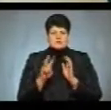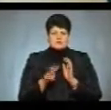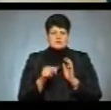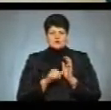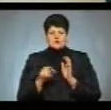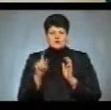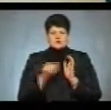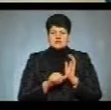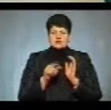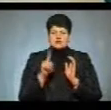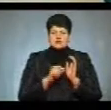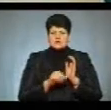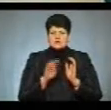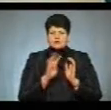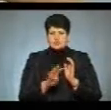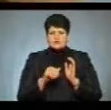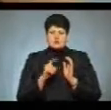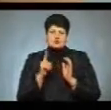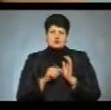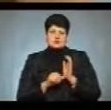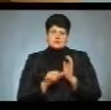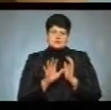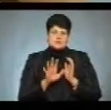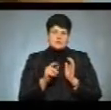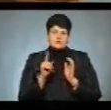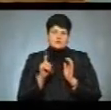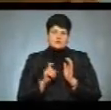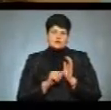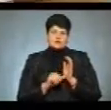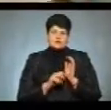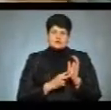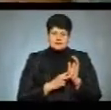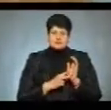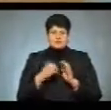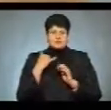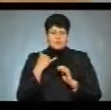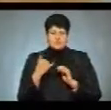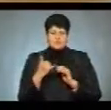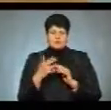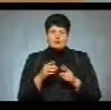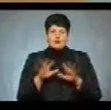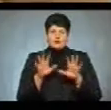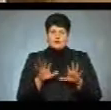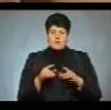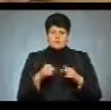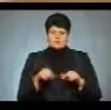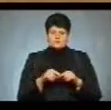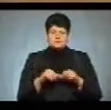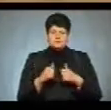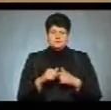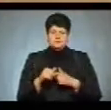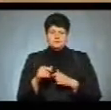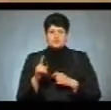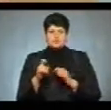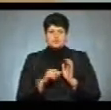164, 165 і 167 Тернопільщини. Телефоном голова Тернопільської окружної комісії номер 163 Василь